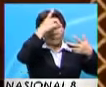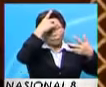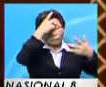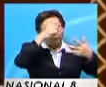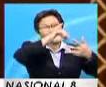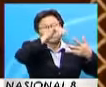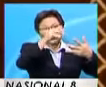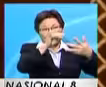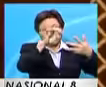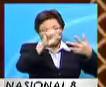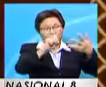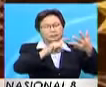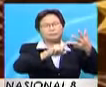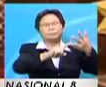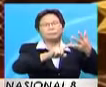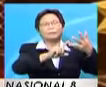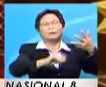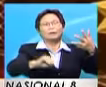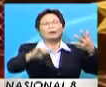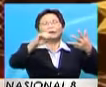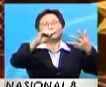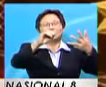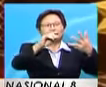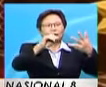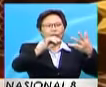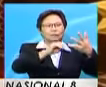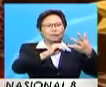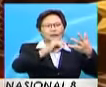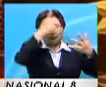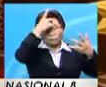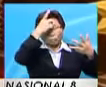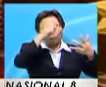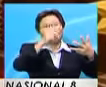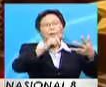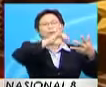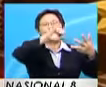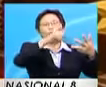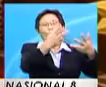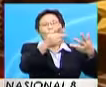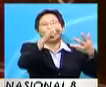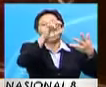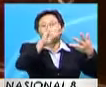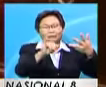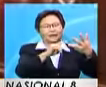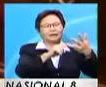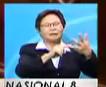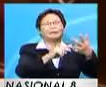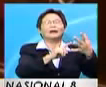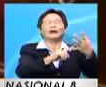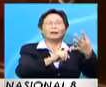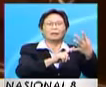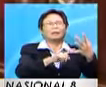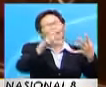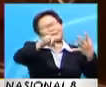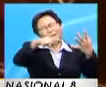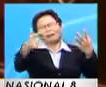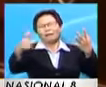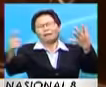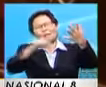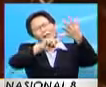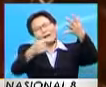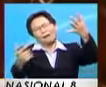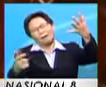amma.com job masing Setia ada satu jatuh ama Abang Johari toko pink dan add-on yang lain